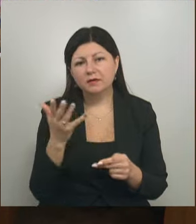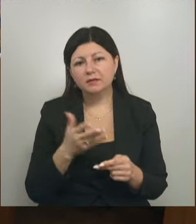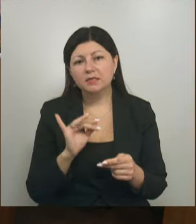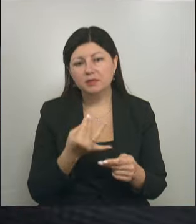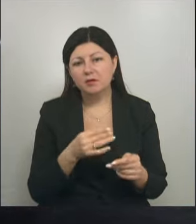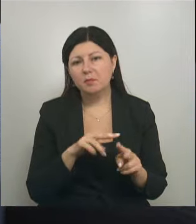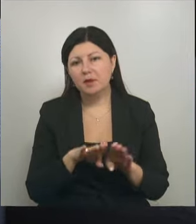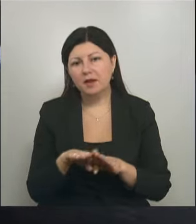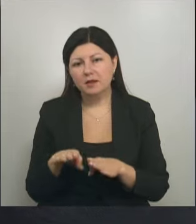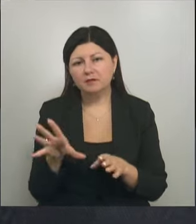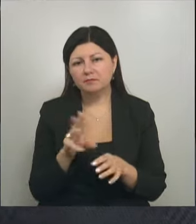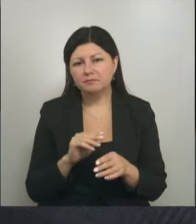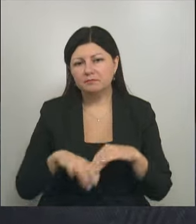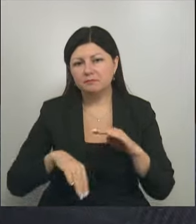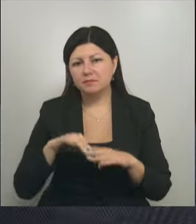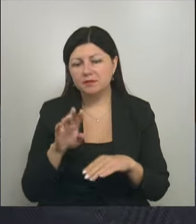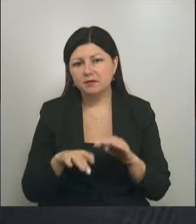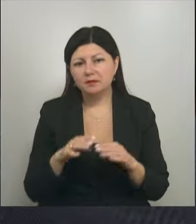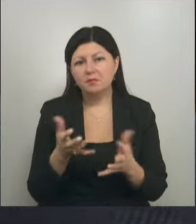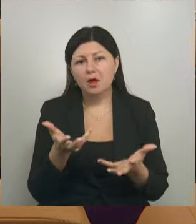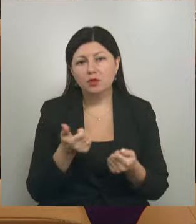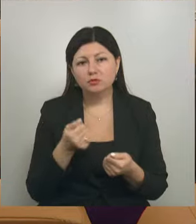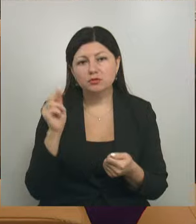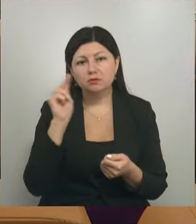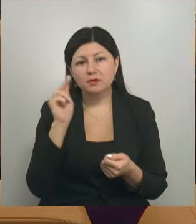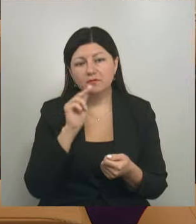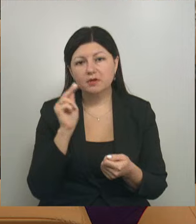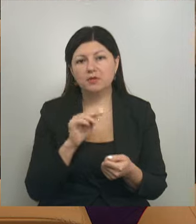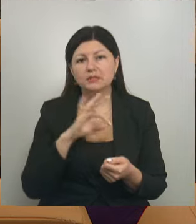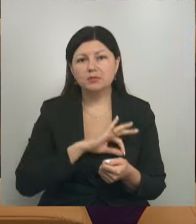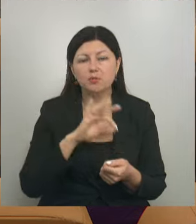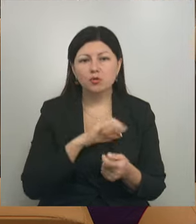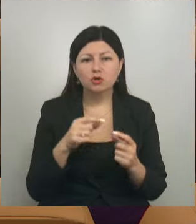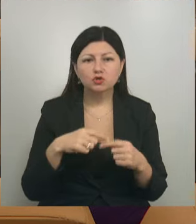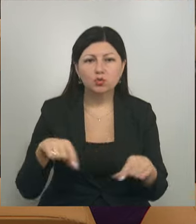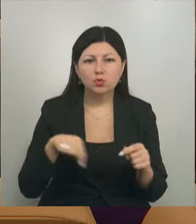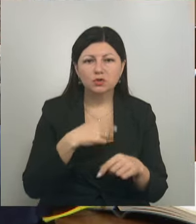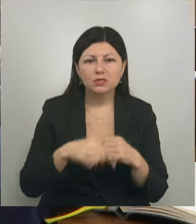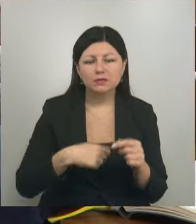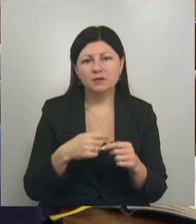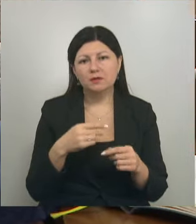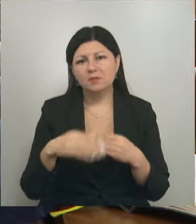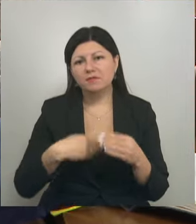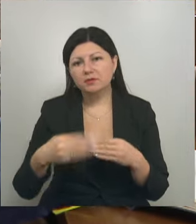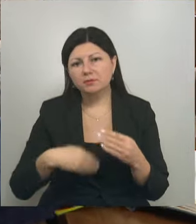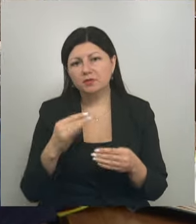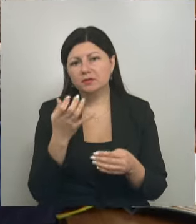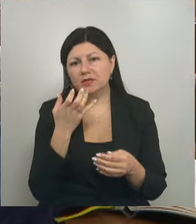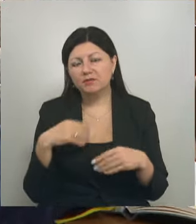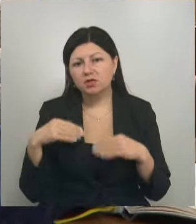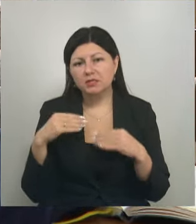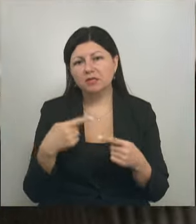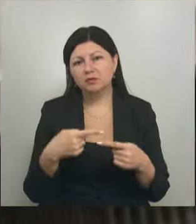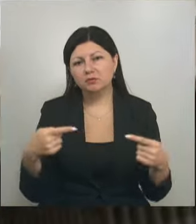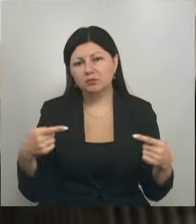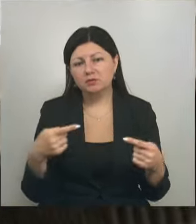параллельно отрабатывают на практике. Полученные навыки участники тренировали, используя жгуты, перевязочные комплекты, согревающие одеяло и другие